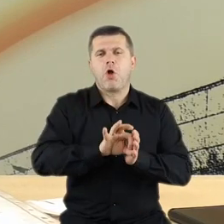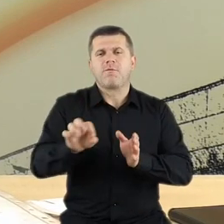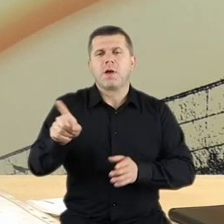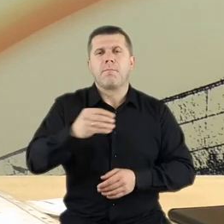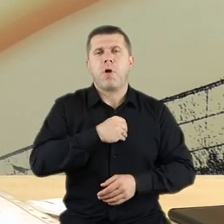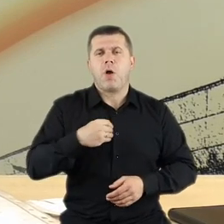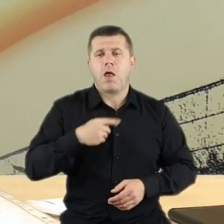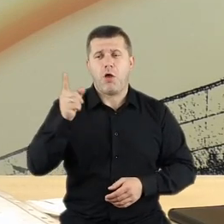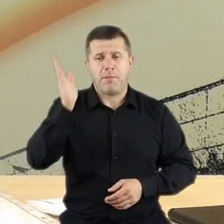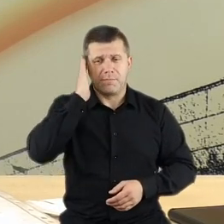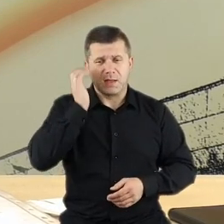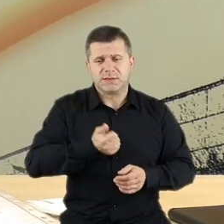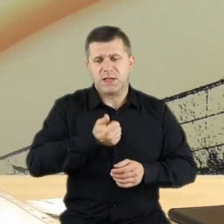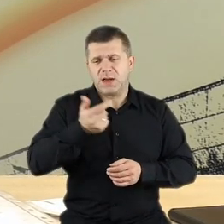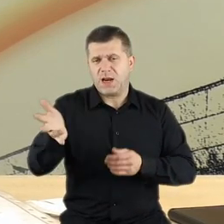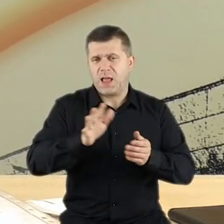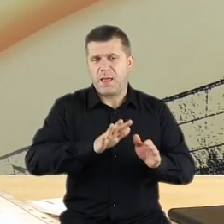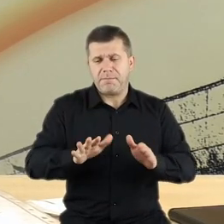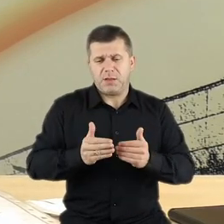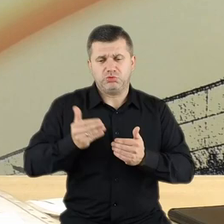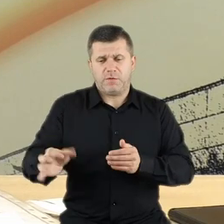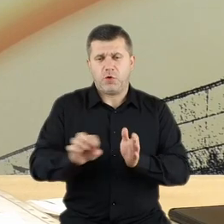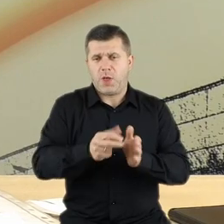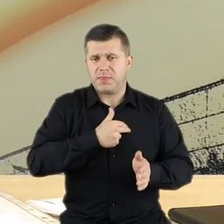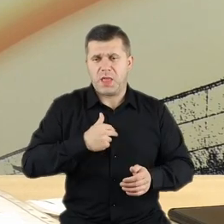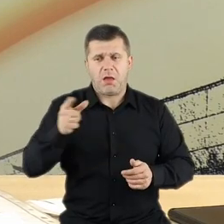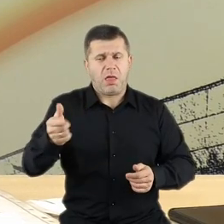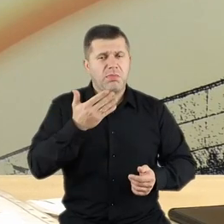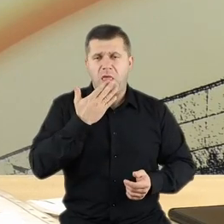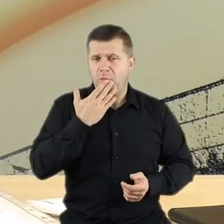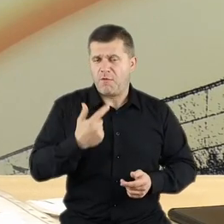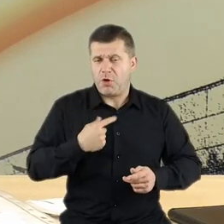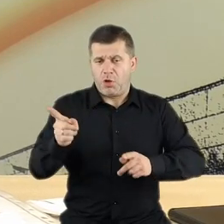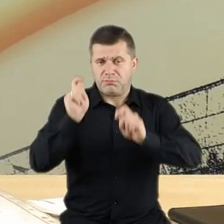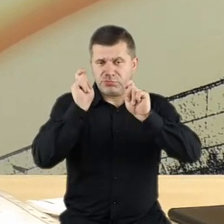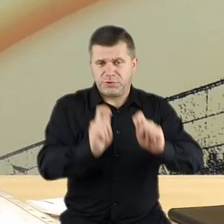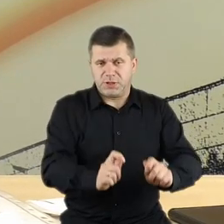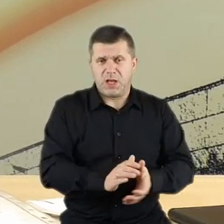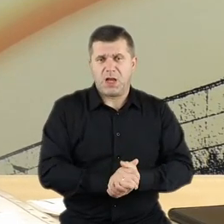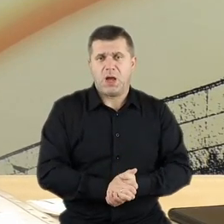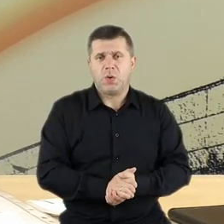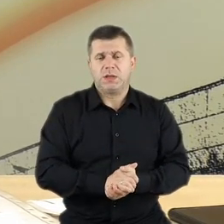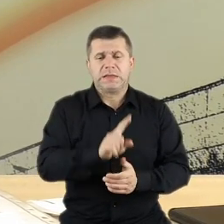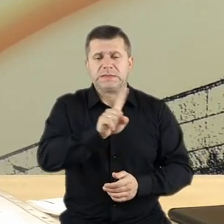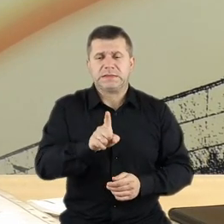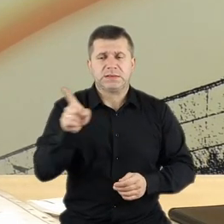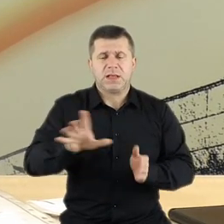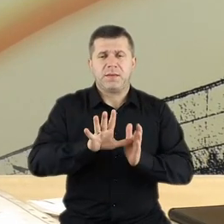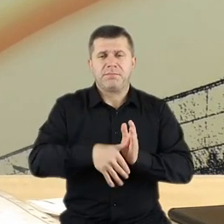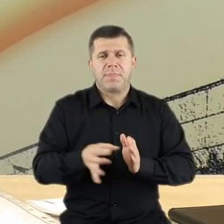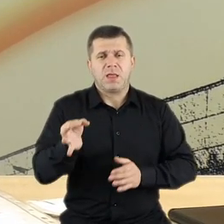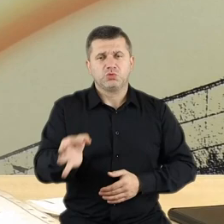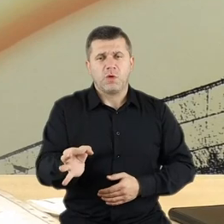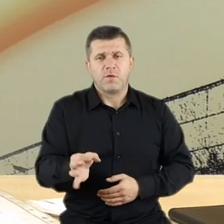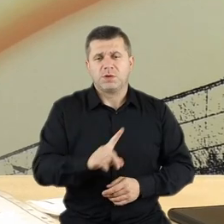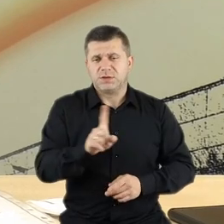parę miejscowości od nas ale nie powiedział że przyjechał z tej miejscowości ze